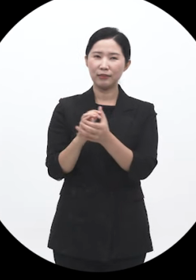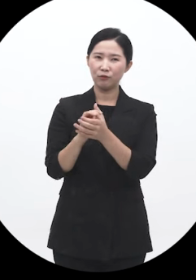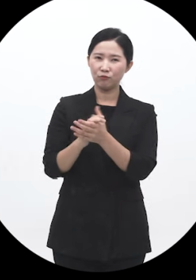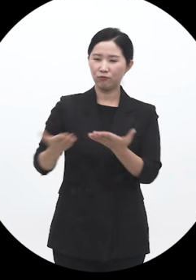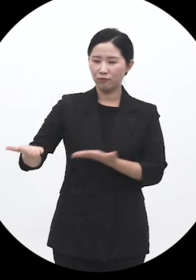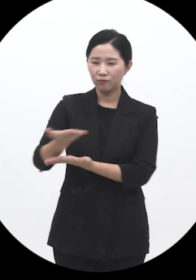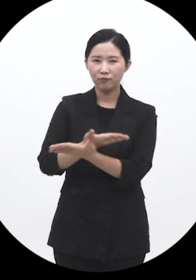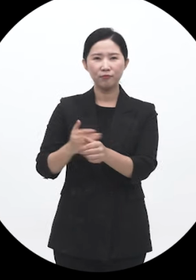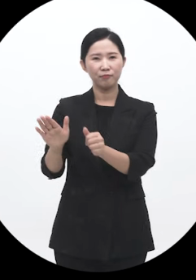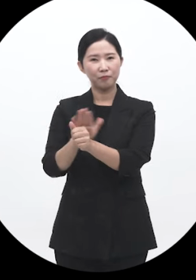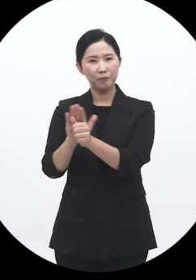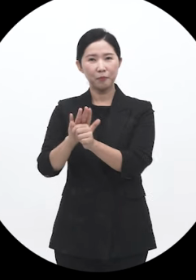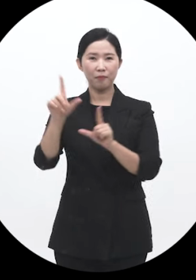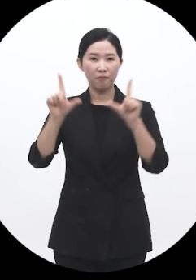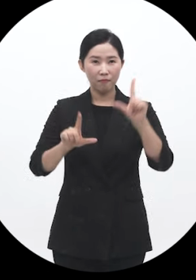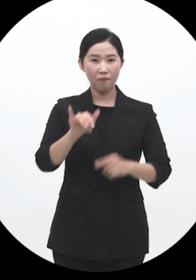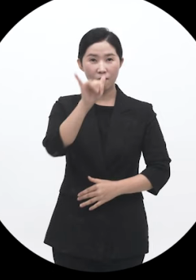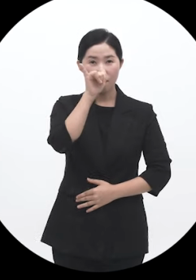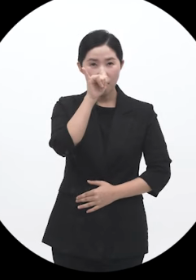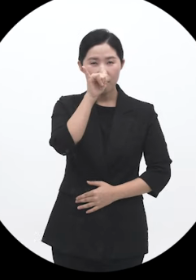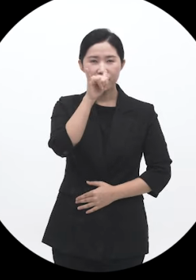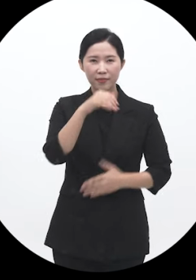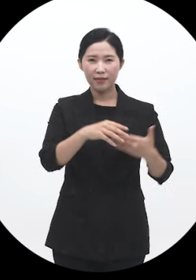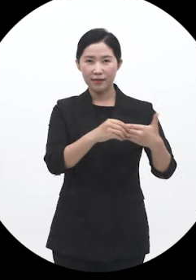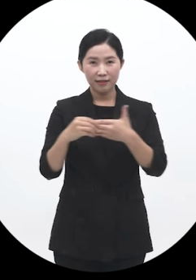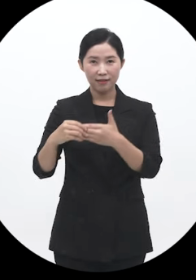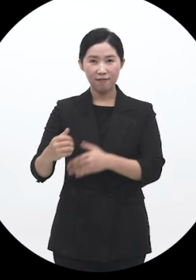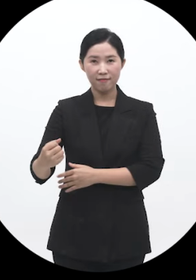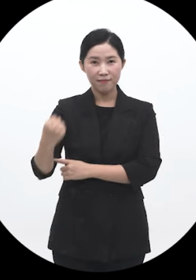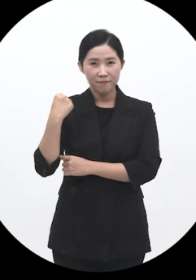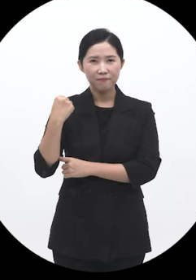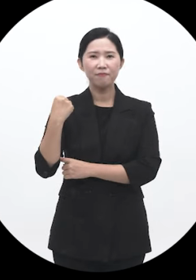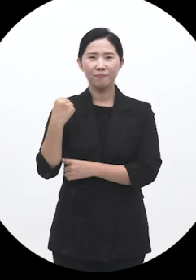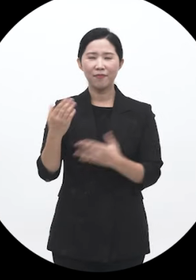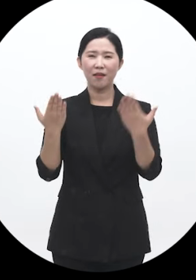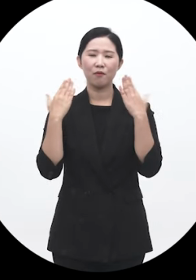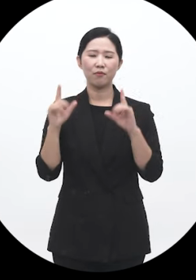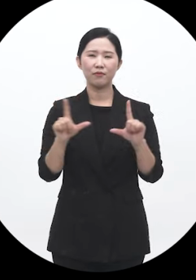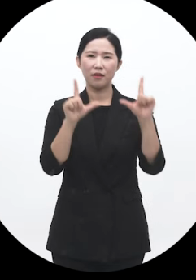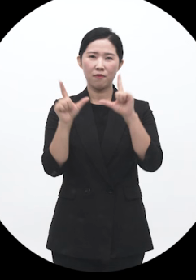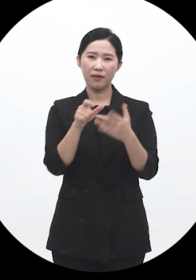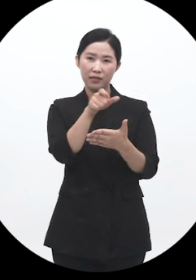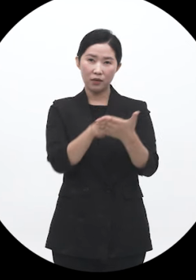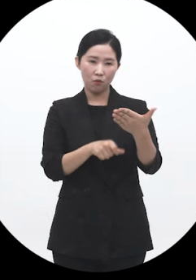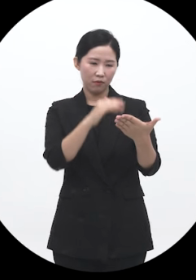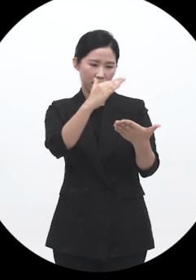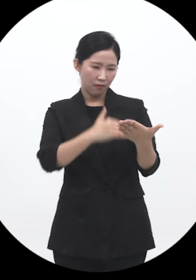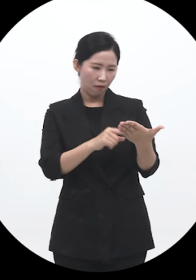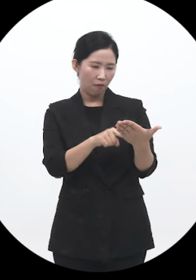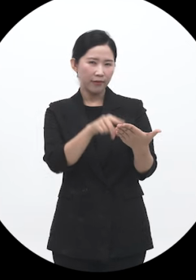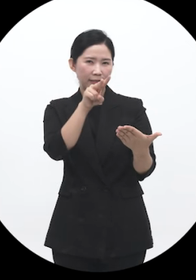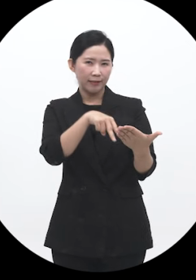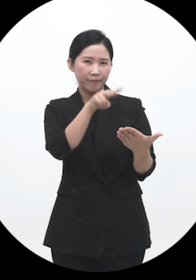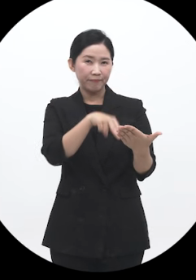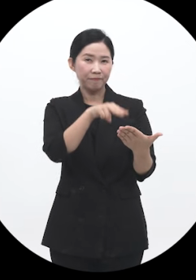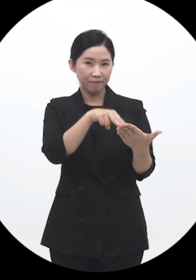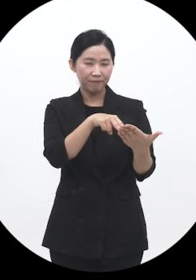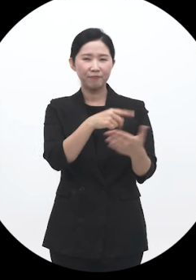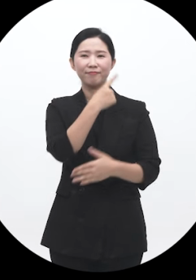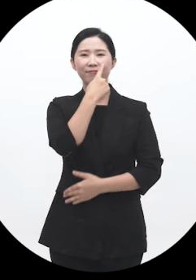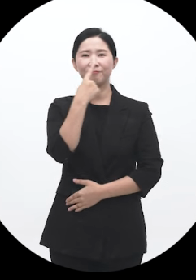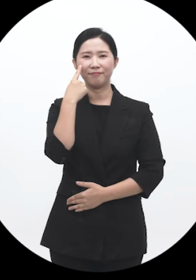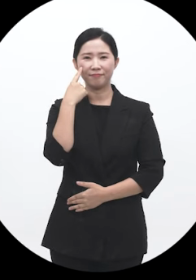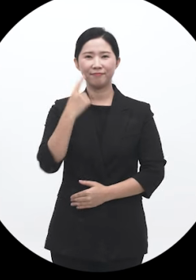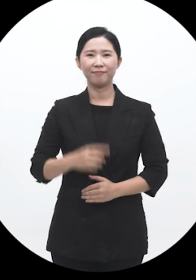나누고 배려하는 모습이 있는지, 리더십이 있는지 등을 학교생활 기록부를 꼼꼼하게 읽으면서